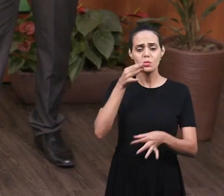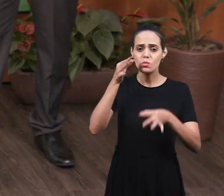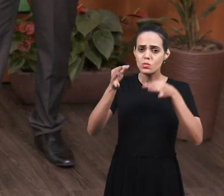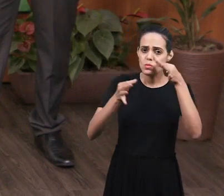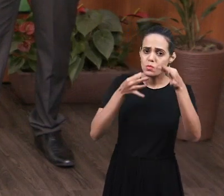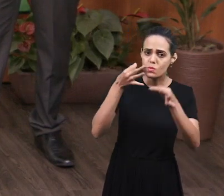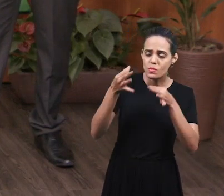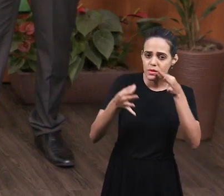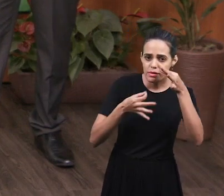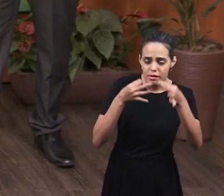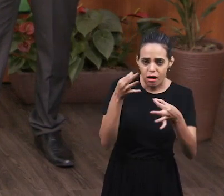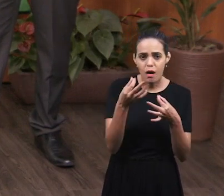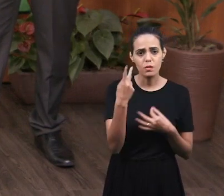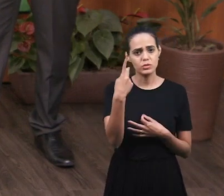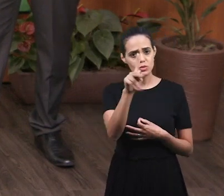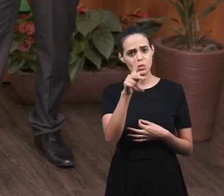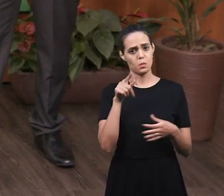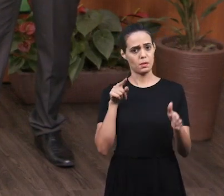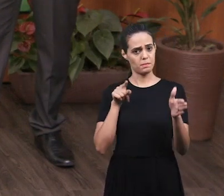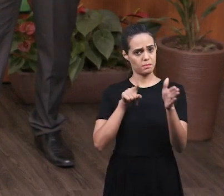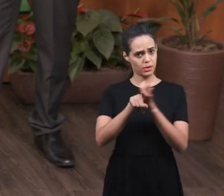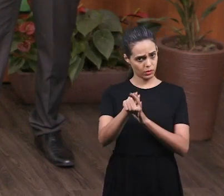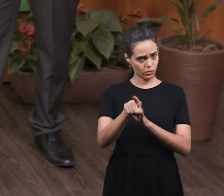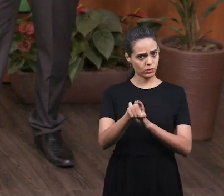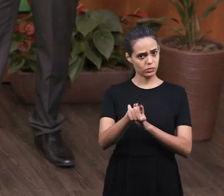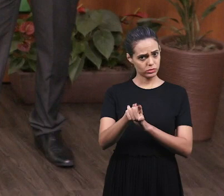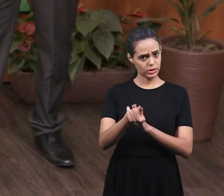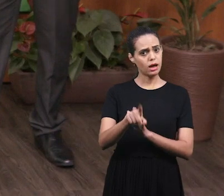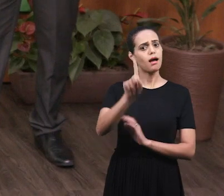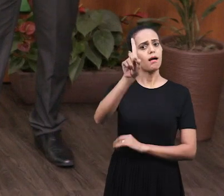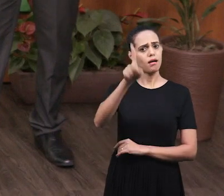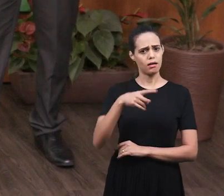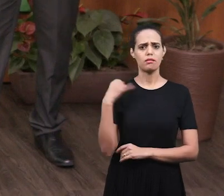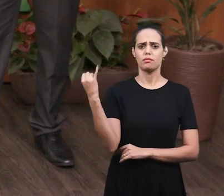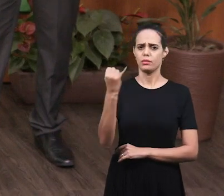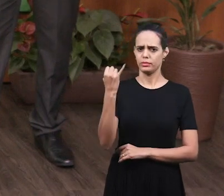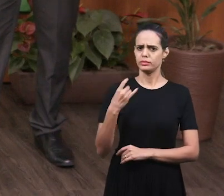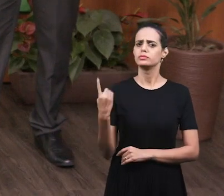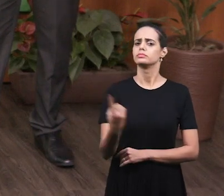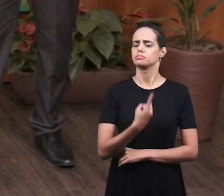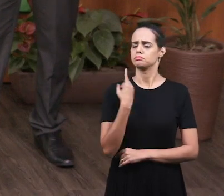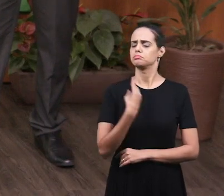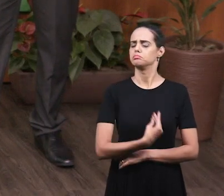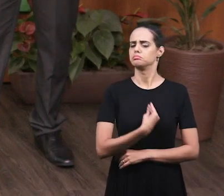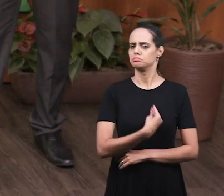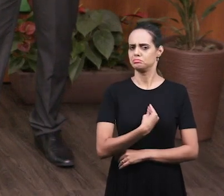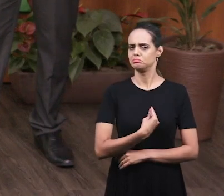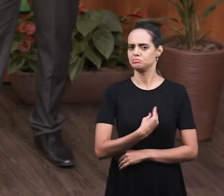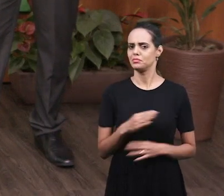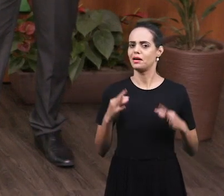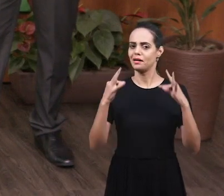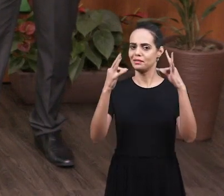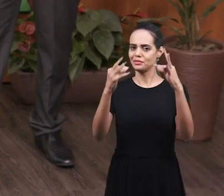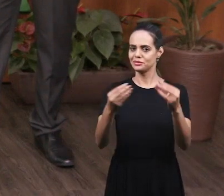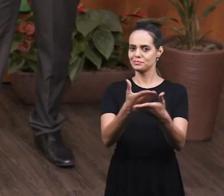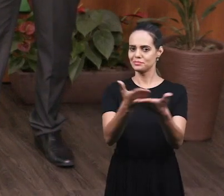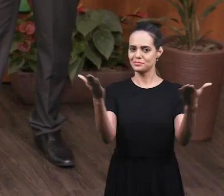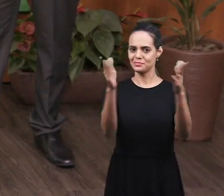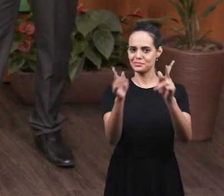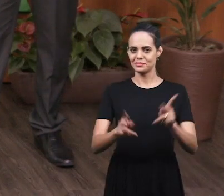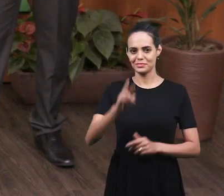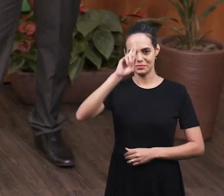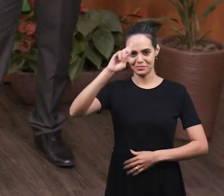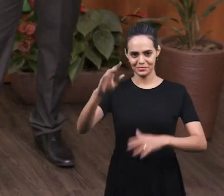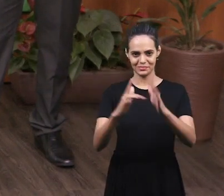une expérience. Votre suggestion, votre question est importante pour nous. À tous, la paix du